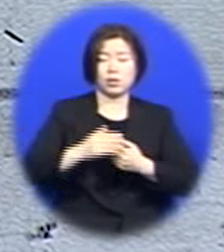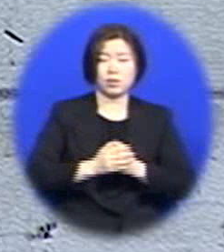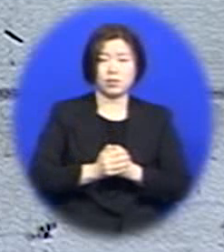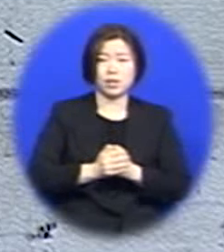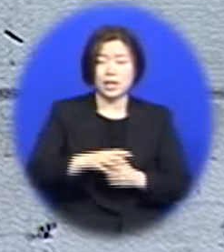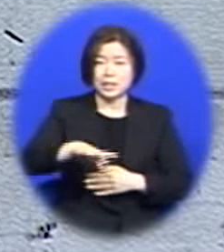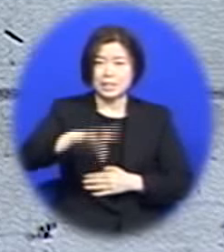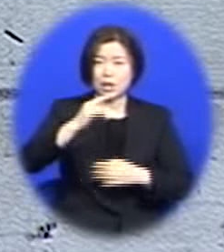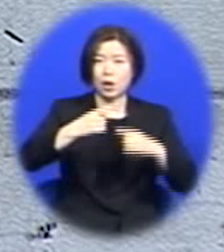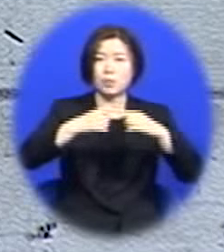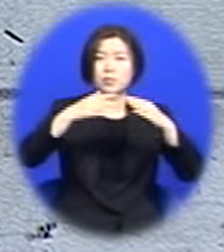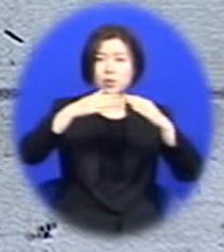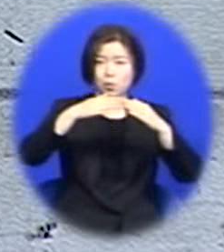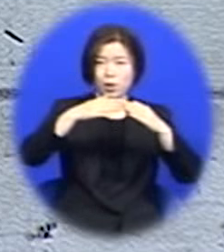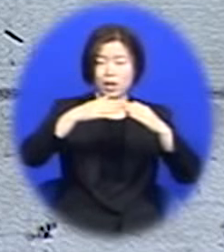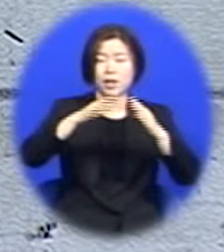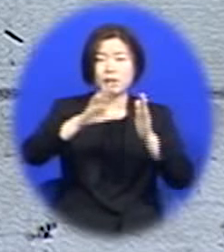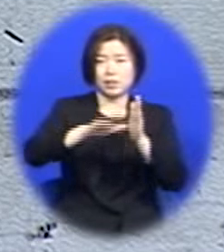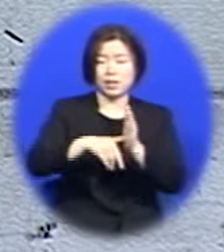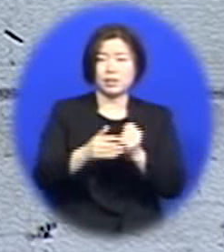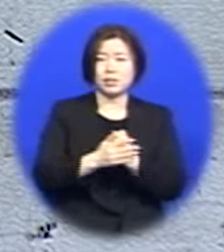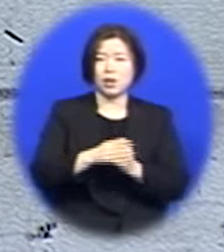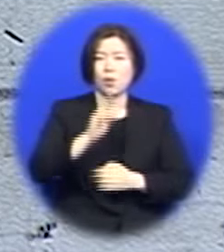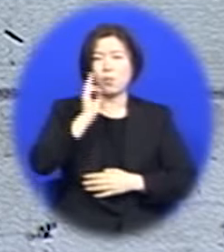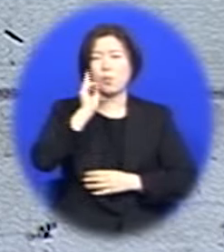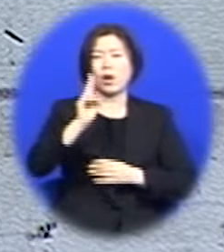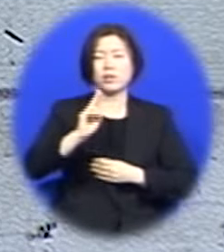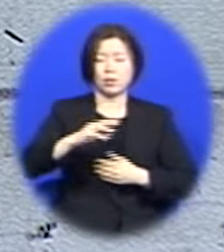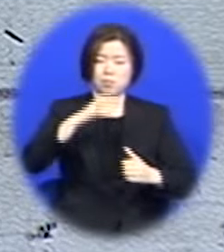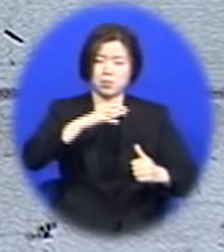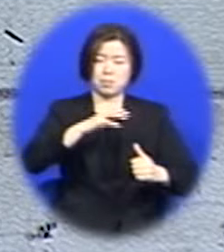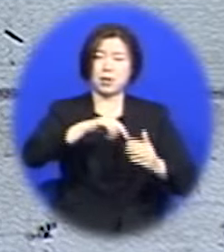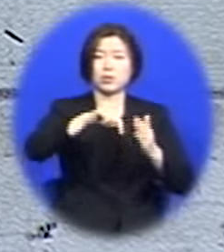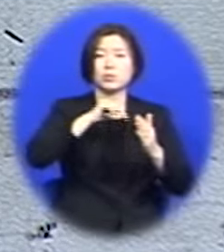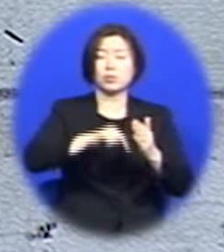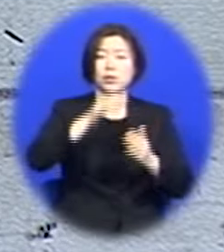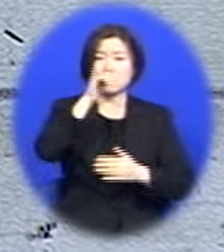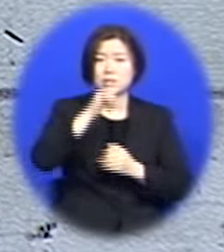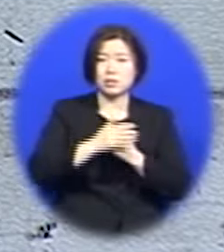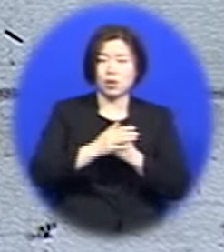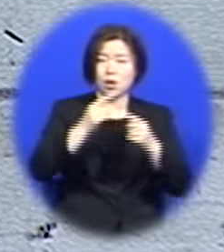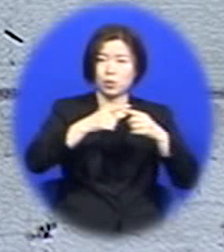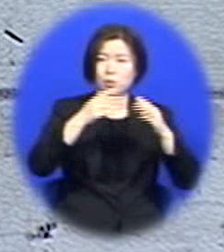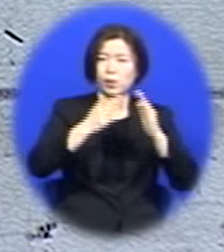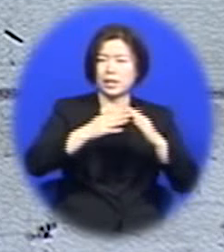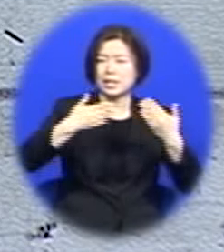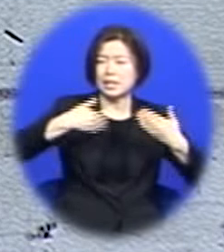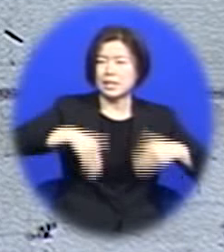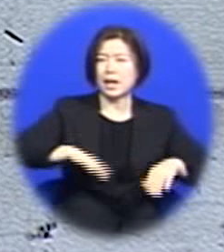초대교회는 말입니다. 굉장히 무서운 핍박 속에 있었습니다. 교회는 아주 연약한 때도.